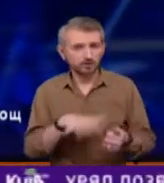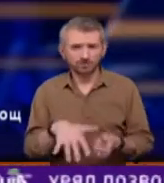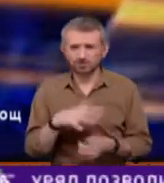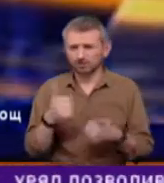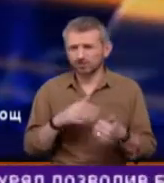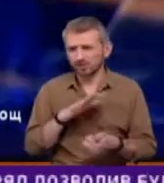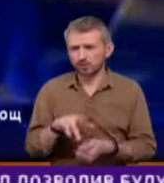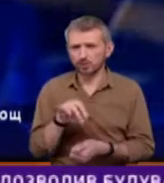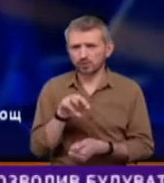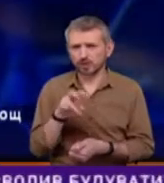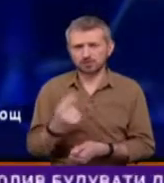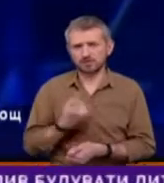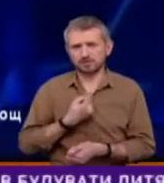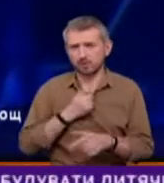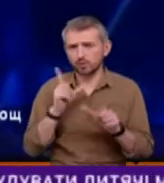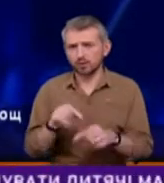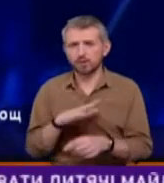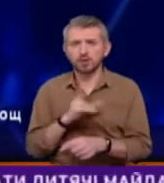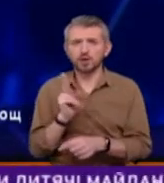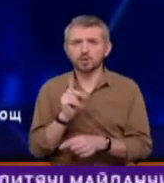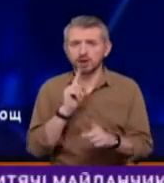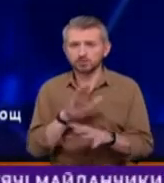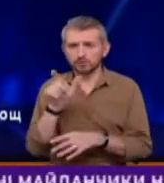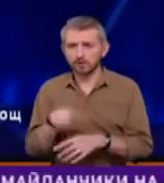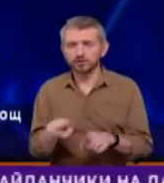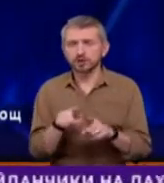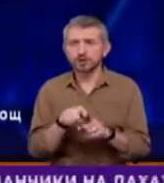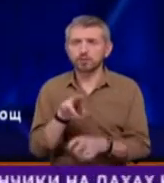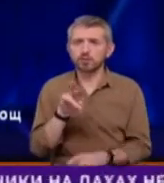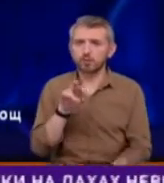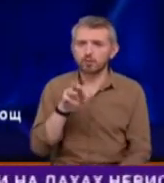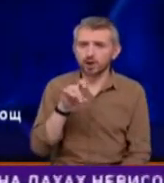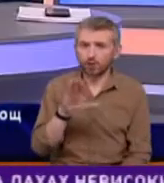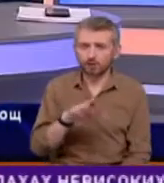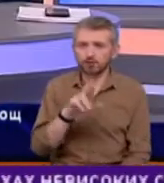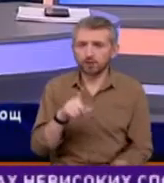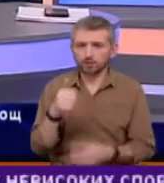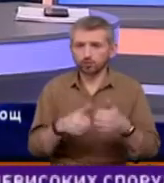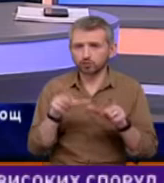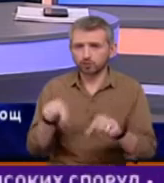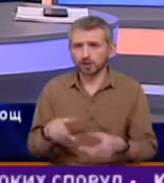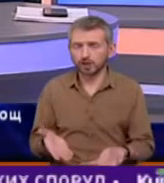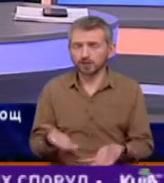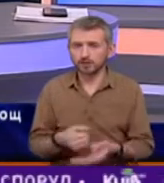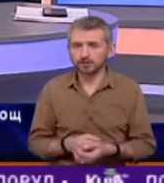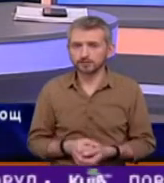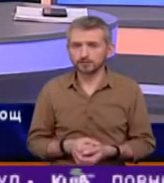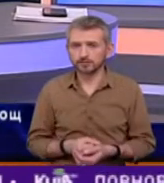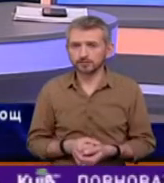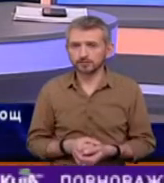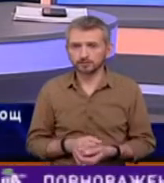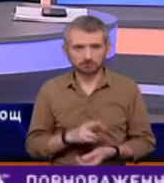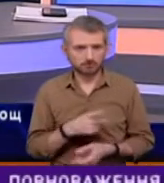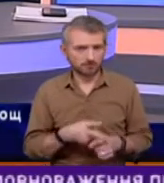конкурсу. Руслана одноосібно поїхала. Це була друга співачка. Так само Саша Пономарьов. Без конкурсу поїхав. Не